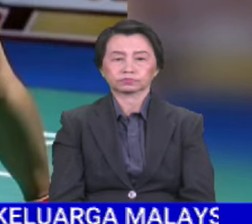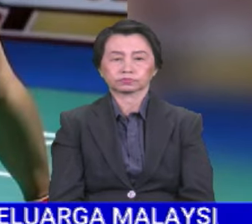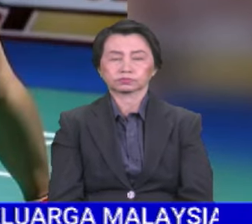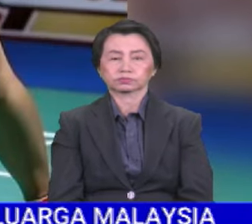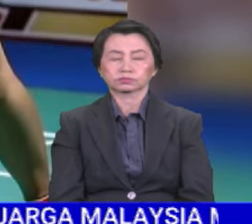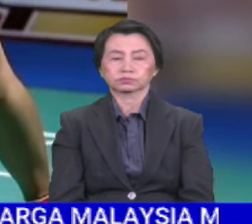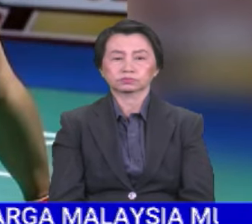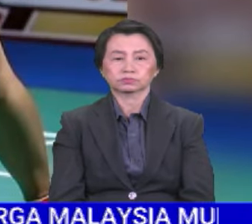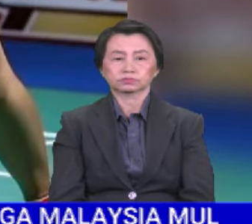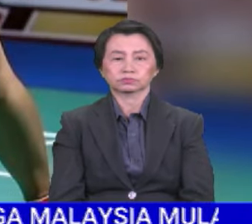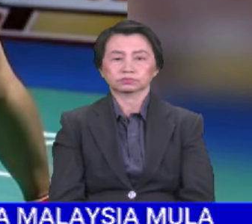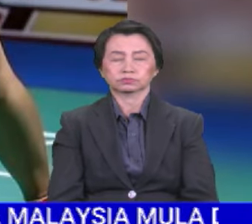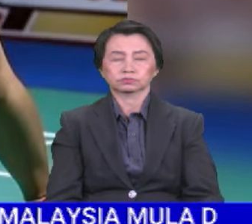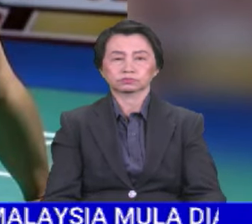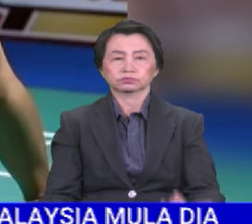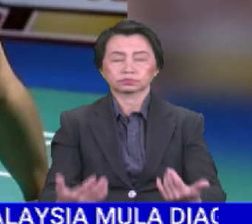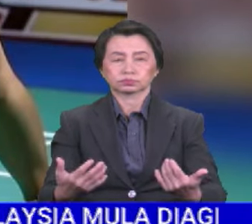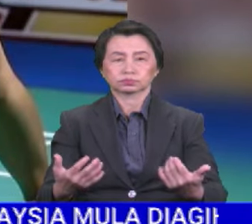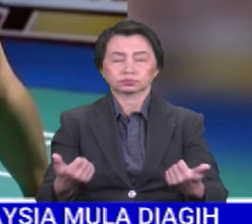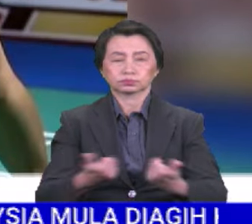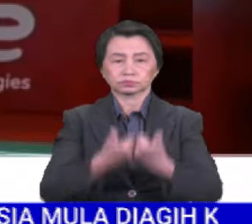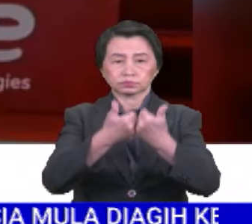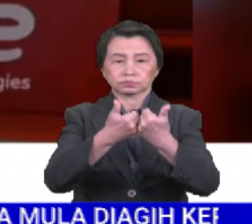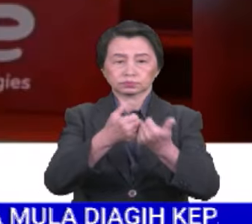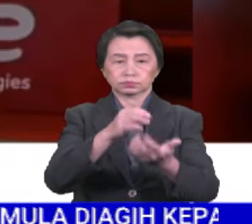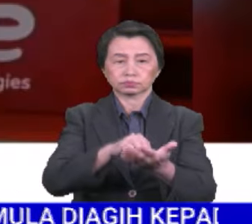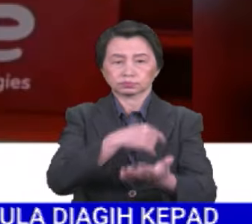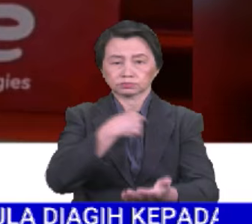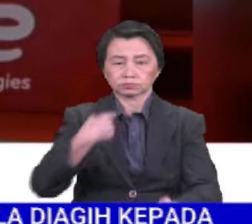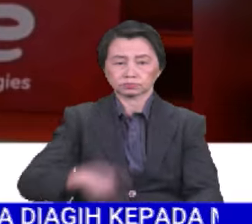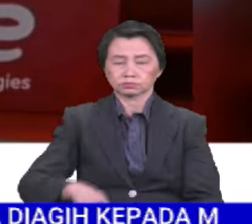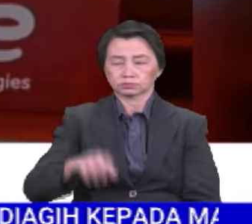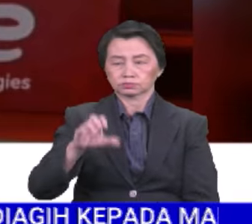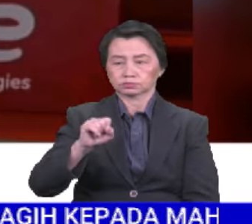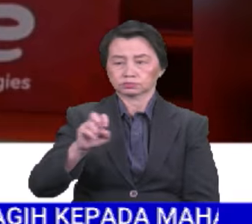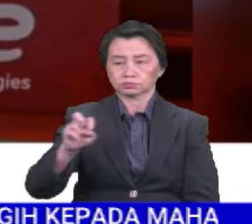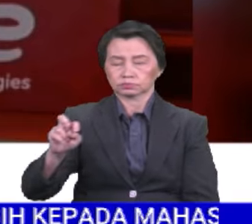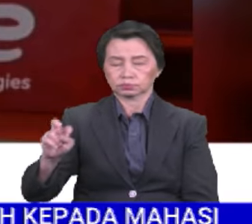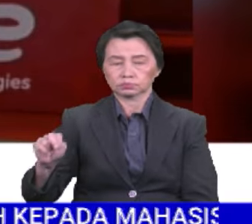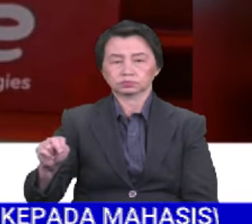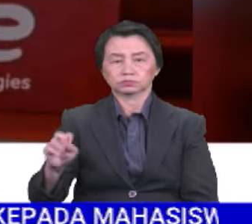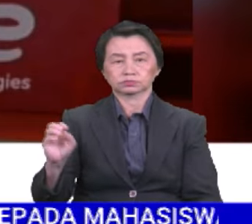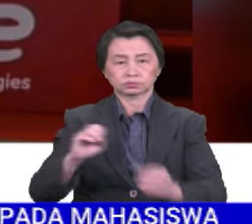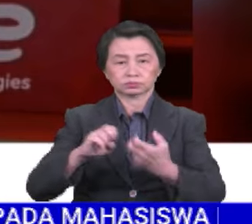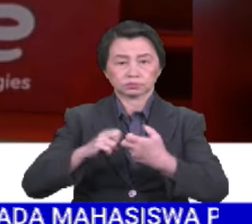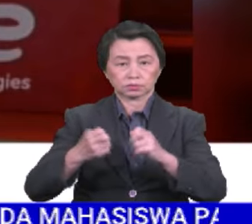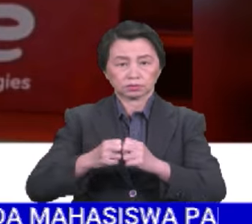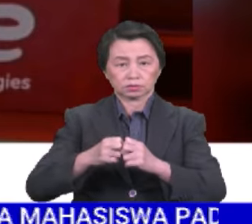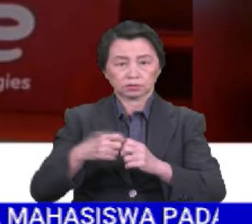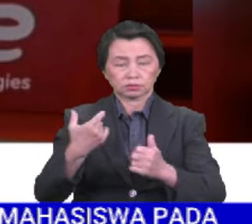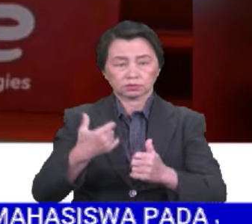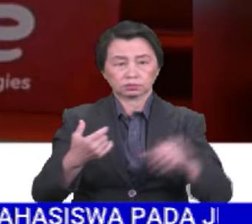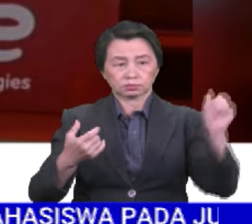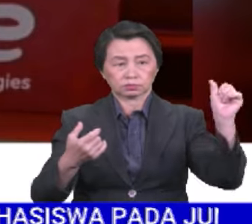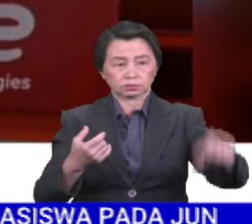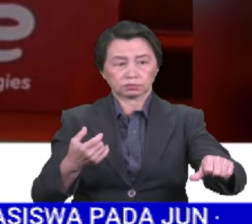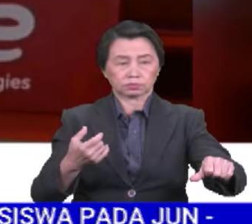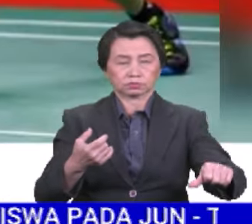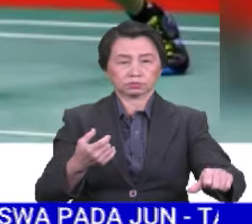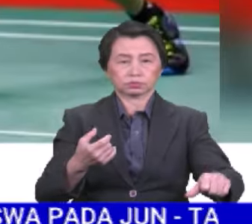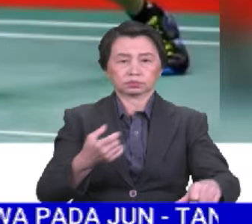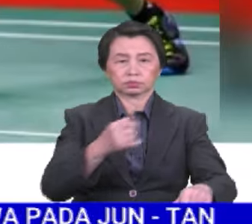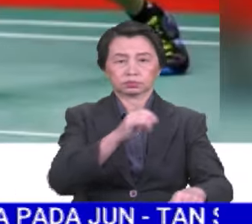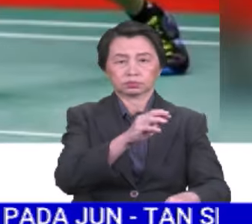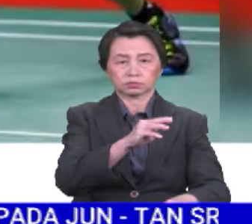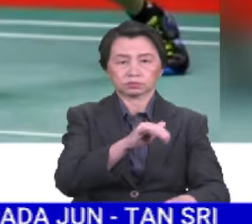Hai pada pertemuan yang berlangsung di Guangzhou itu sun-hoan dan Siwon tidak berdepan masalah untuk menjinakkan gadingan ibu-anak